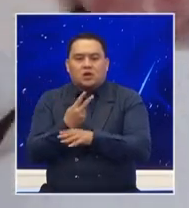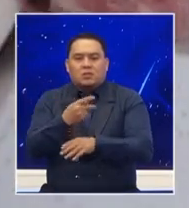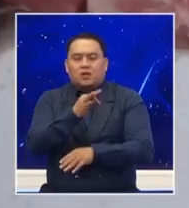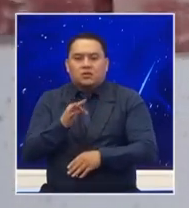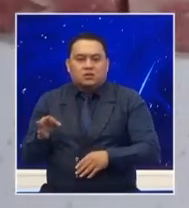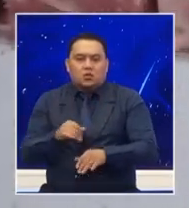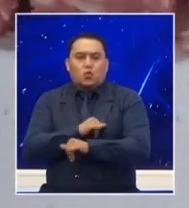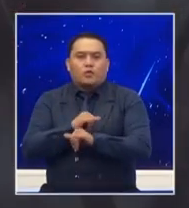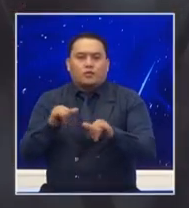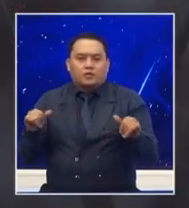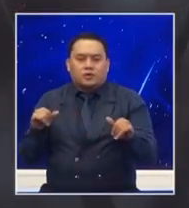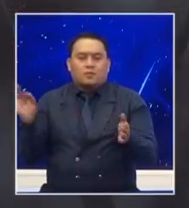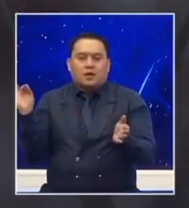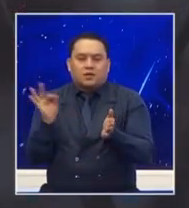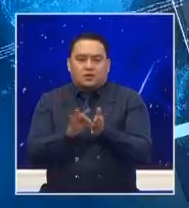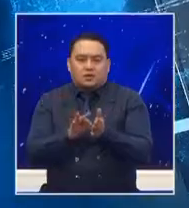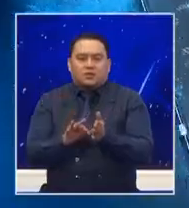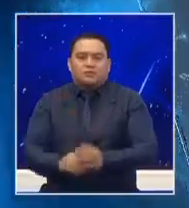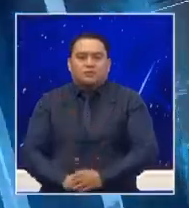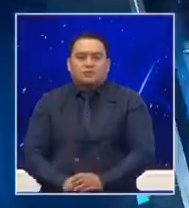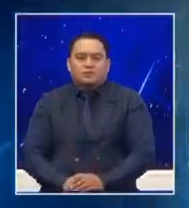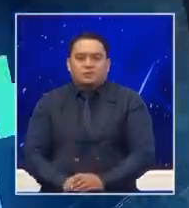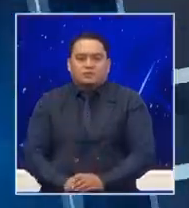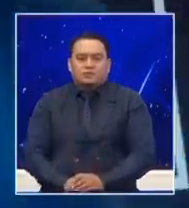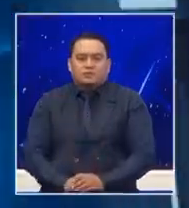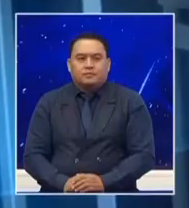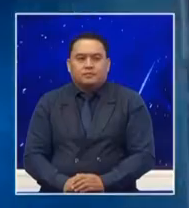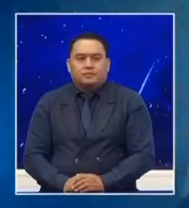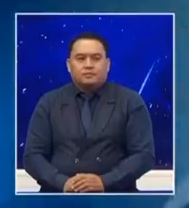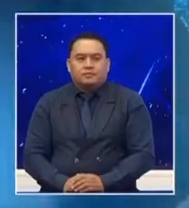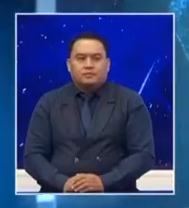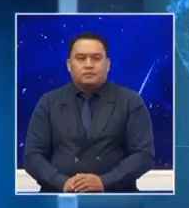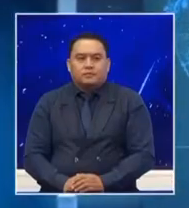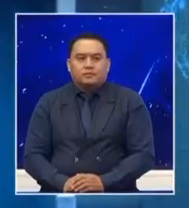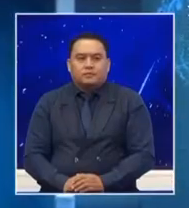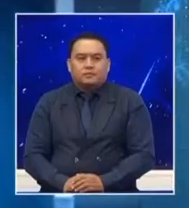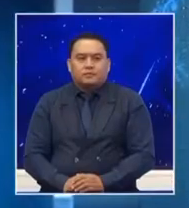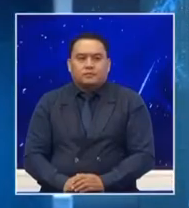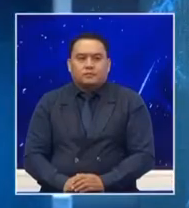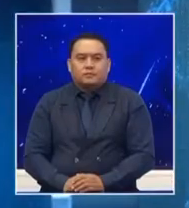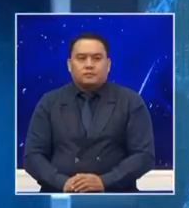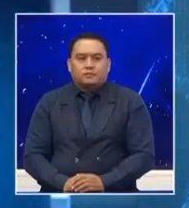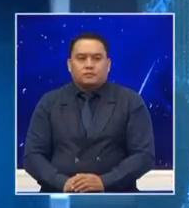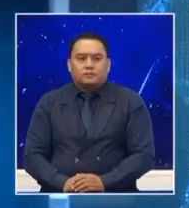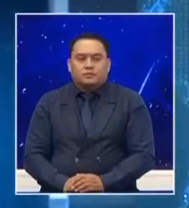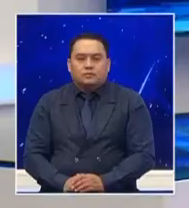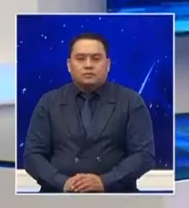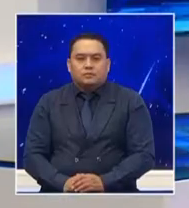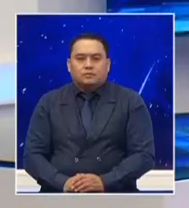2,5%-ға арттыру басты мақсат. Мирует Кудырбайқызы, Жасұлан Шымкенже, Жетісу телеарнасы.